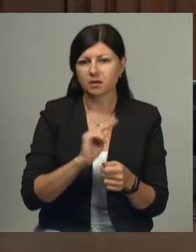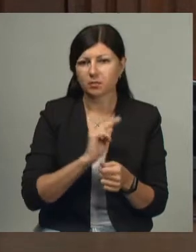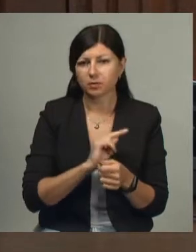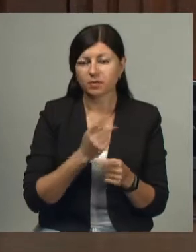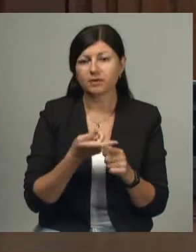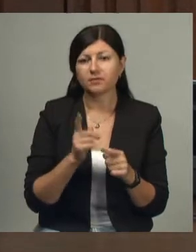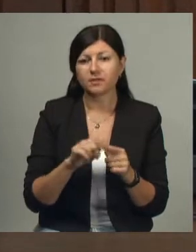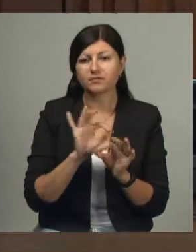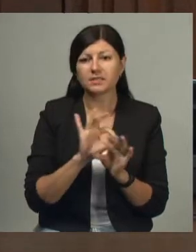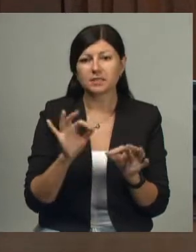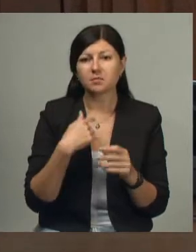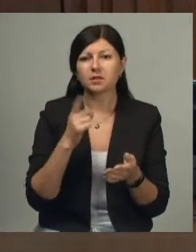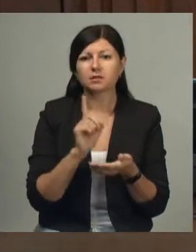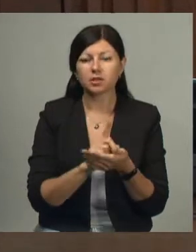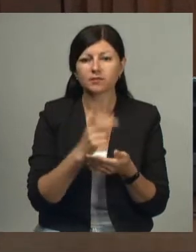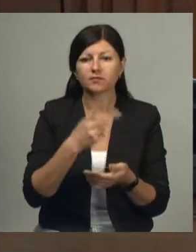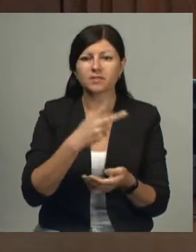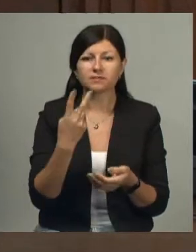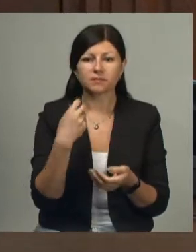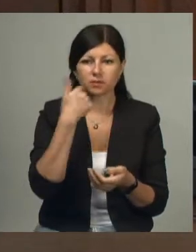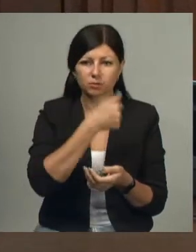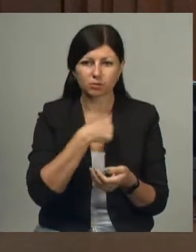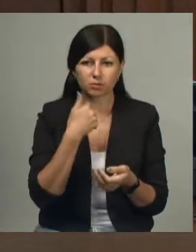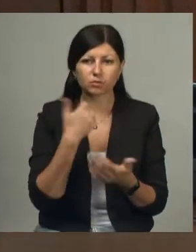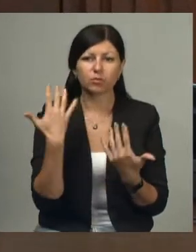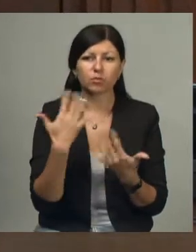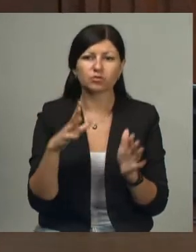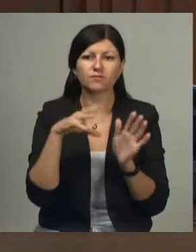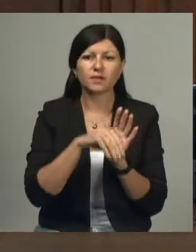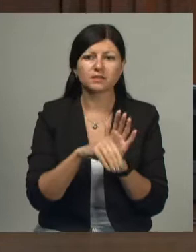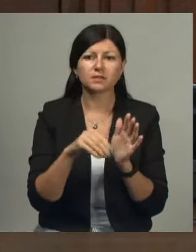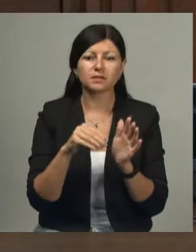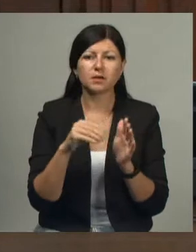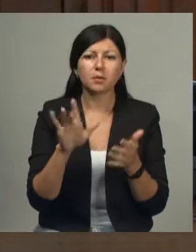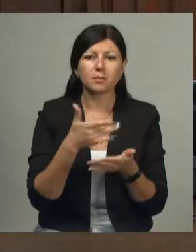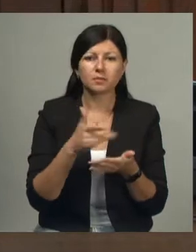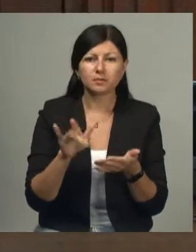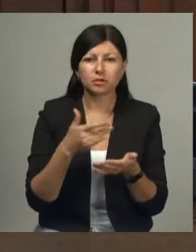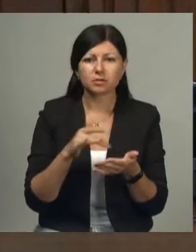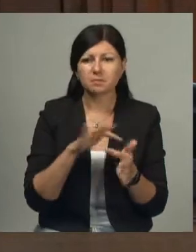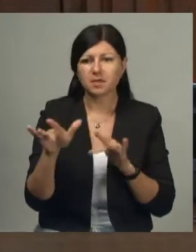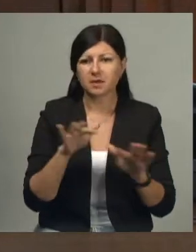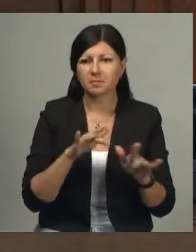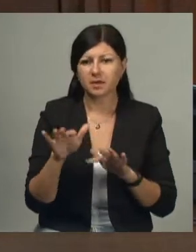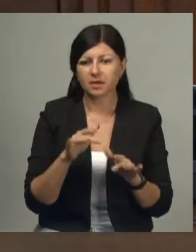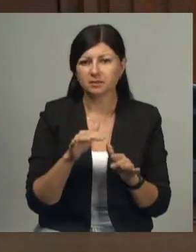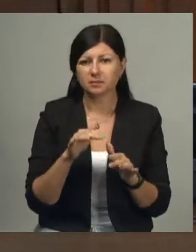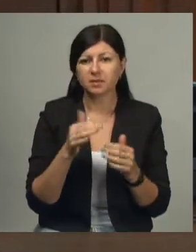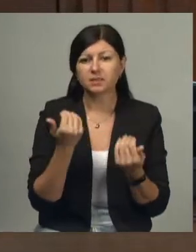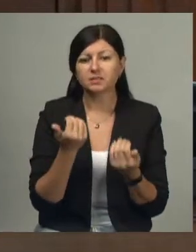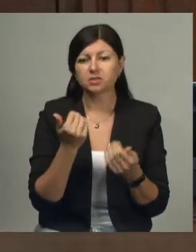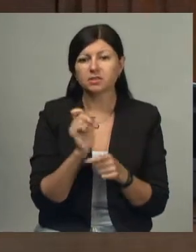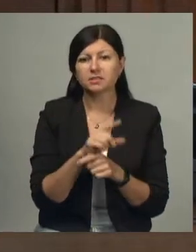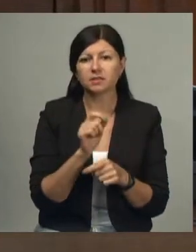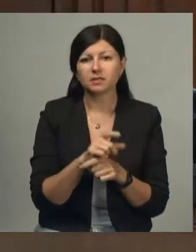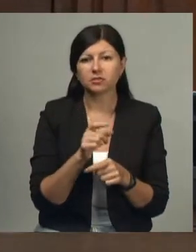есть в идеале мы должны войти в 2022 год уже с обсчитанными мероприятиями. Сейчас задача